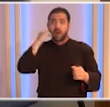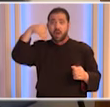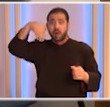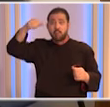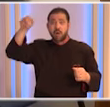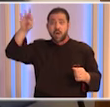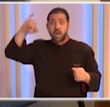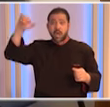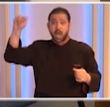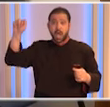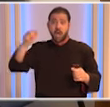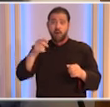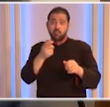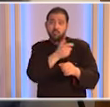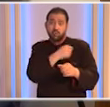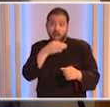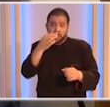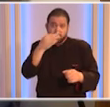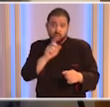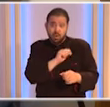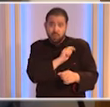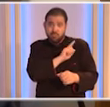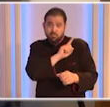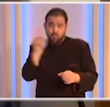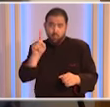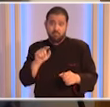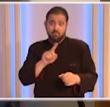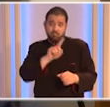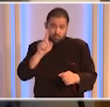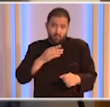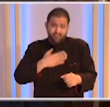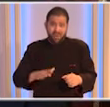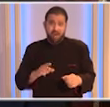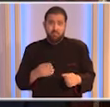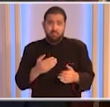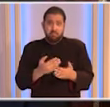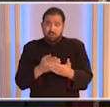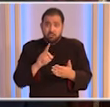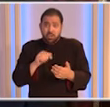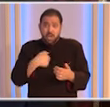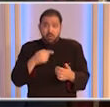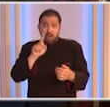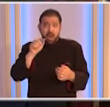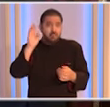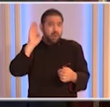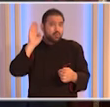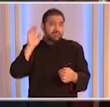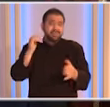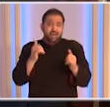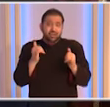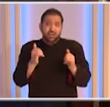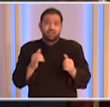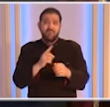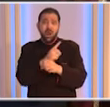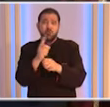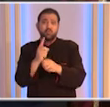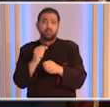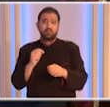Fecioara Maria puteți să zic că nu sunt de acord, că nu-i pe cale firească.